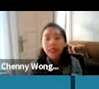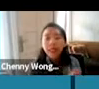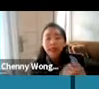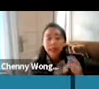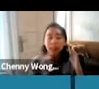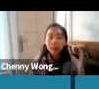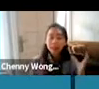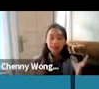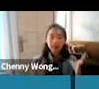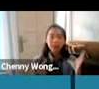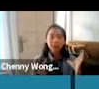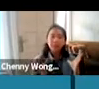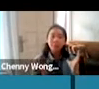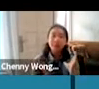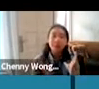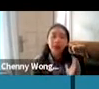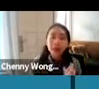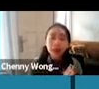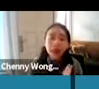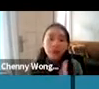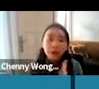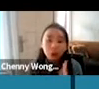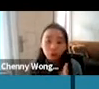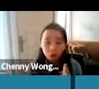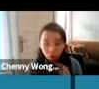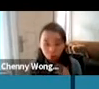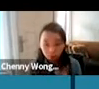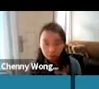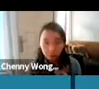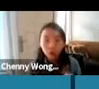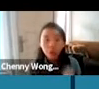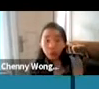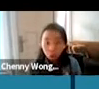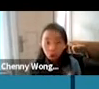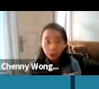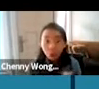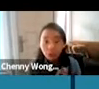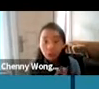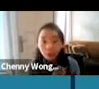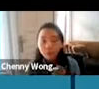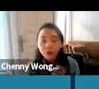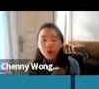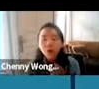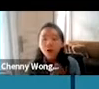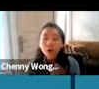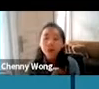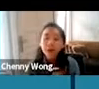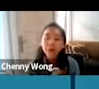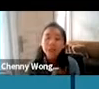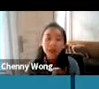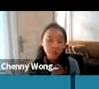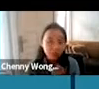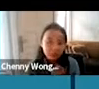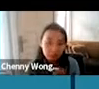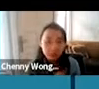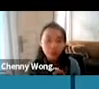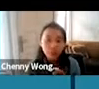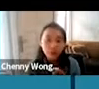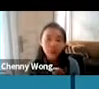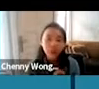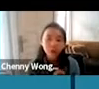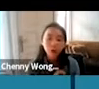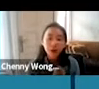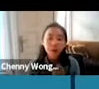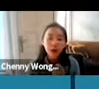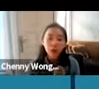melainkan dia terintegrasi dengan pasal-pasal terkait dengan perlindungan konsumen dan juga perlindungan lingkungan hidup untuk itu sebenarnya menjadi relevan sekali